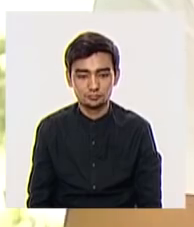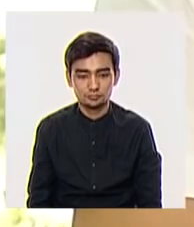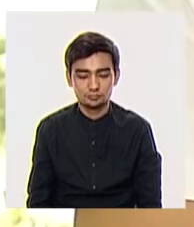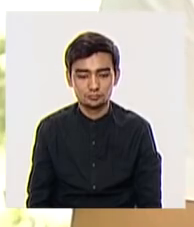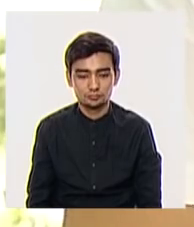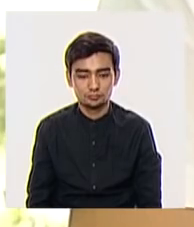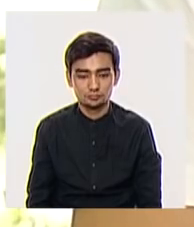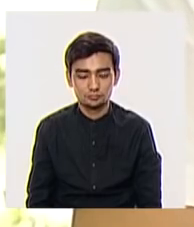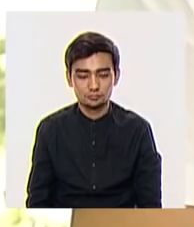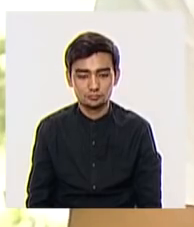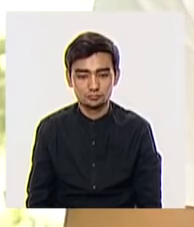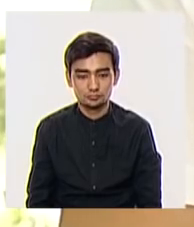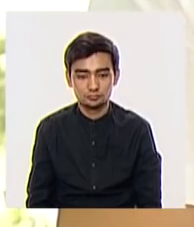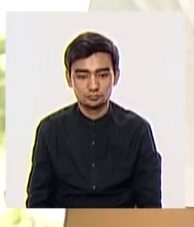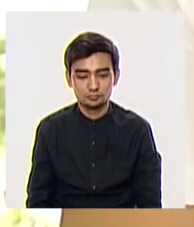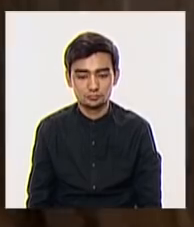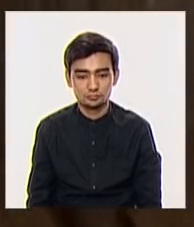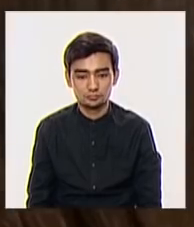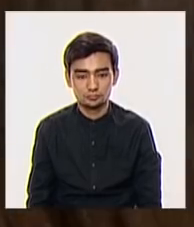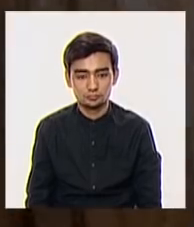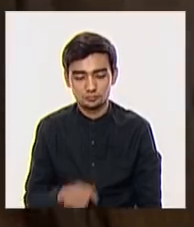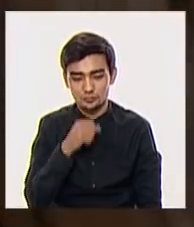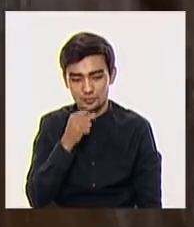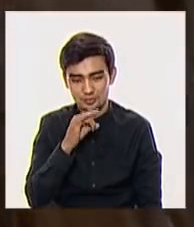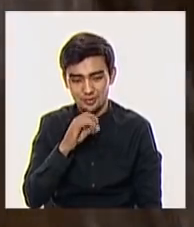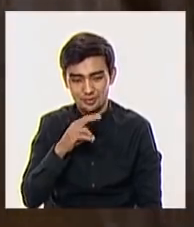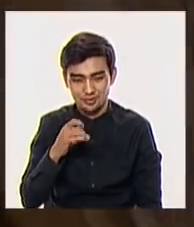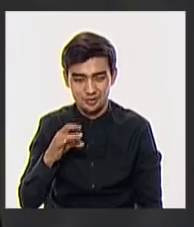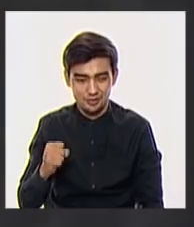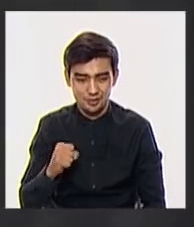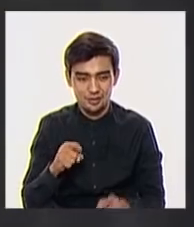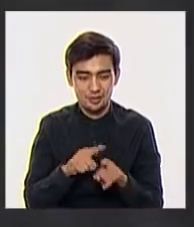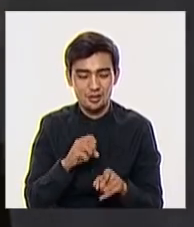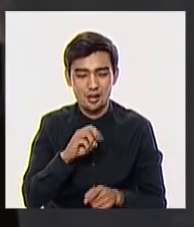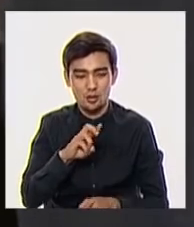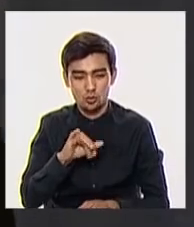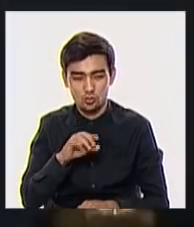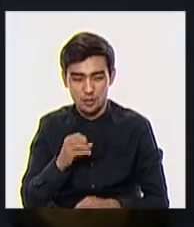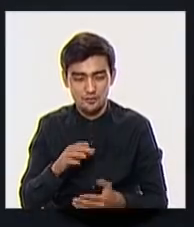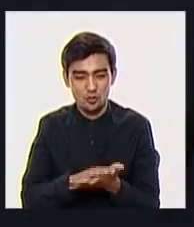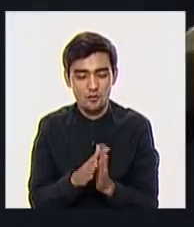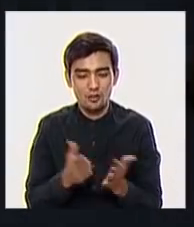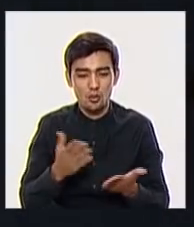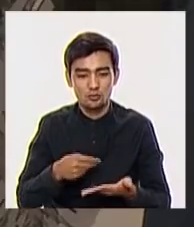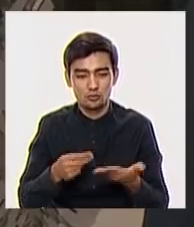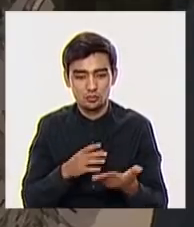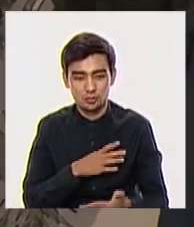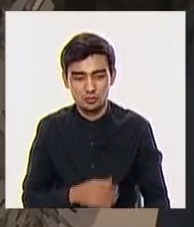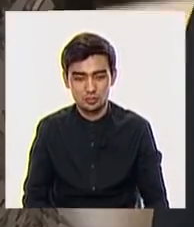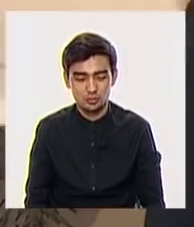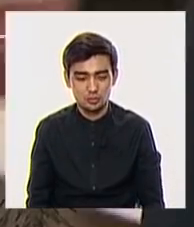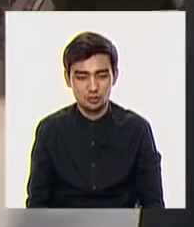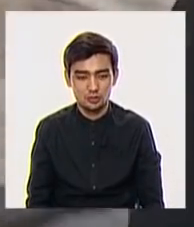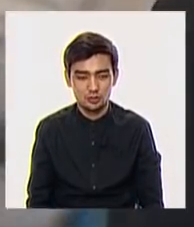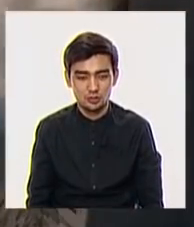бір аяғымызды оң аяқпен соған бір қадам бастық. Әнші Индира Еділбаева қандай келісім шартқа қол қойған? Оны